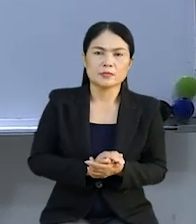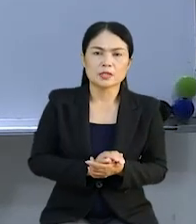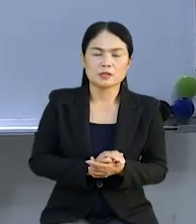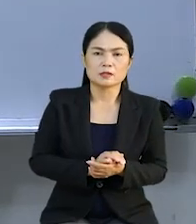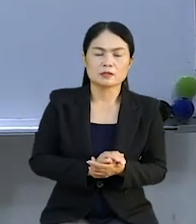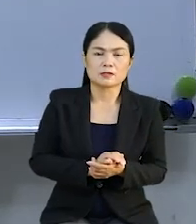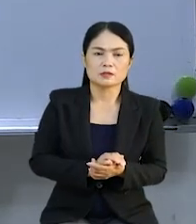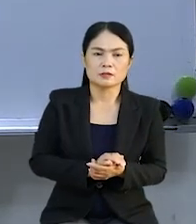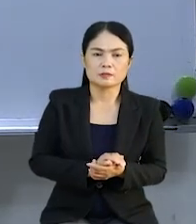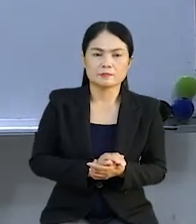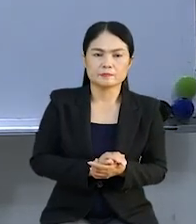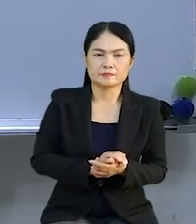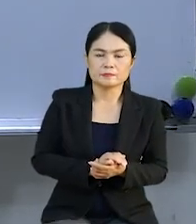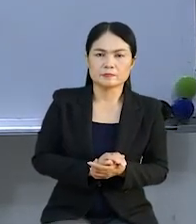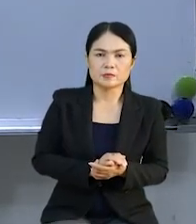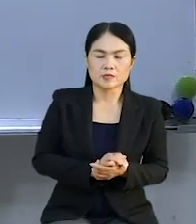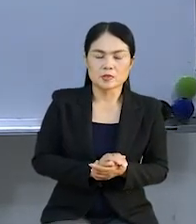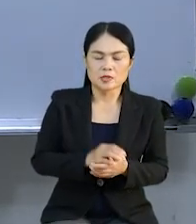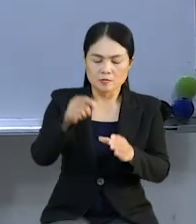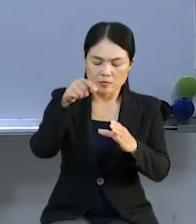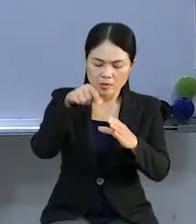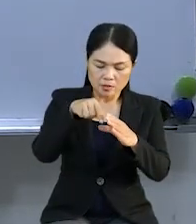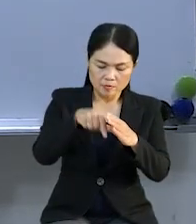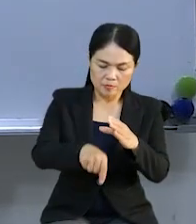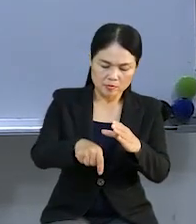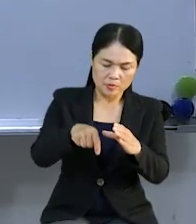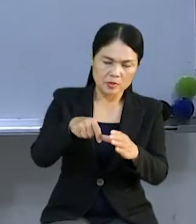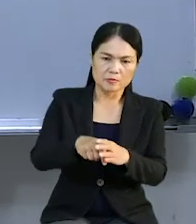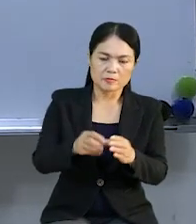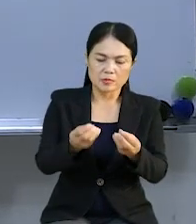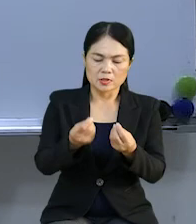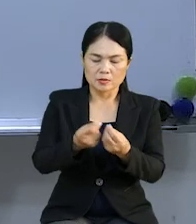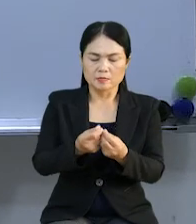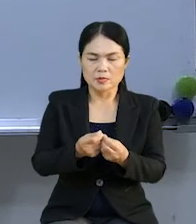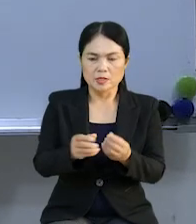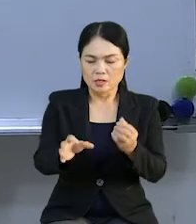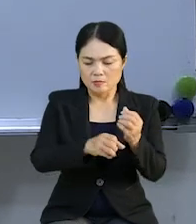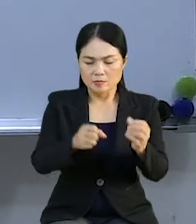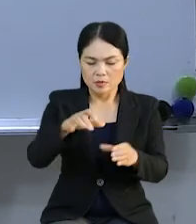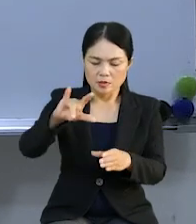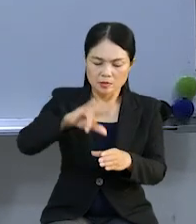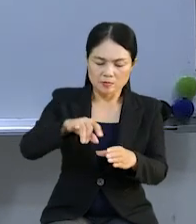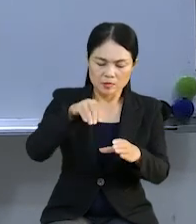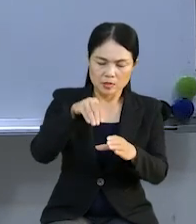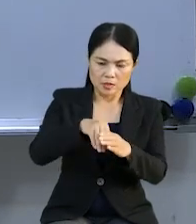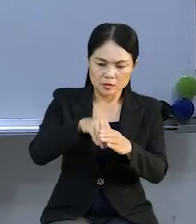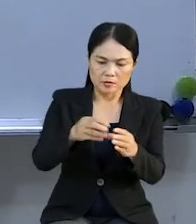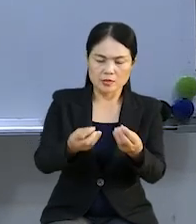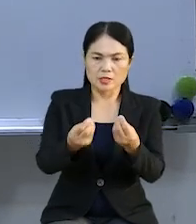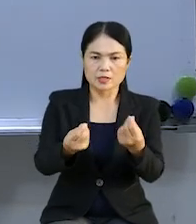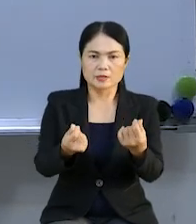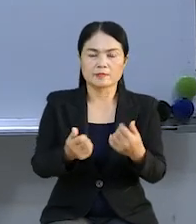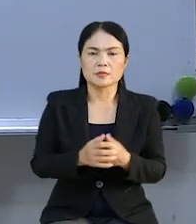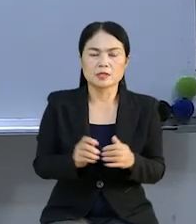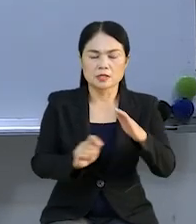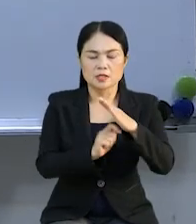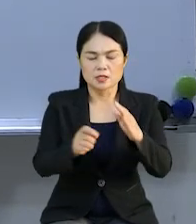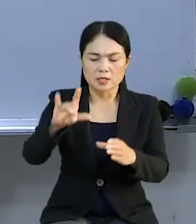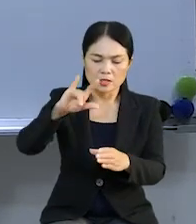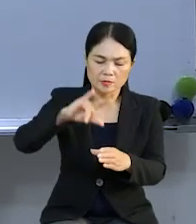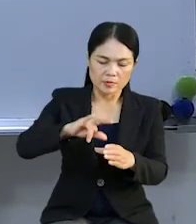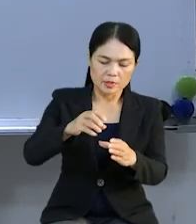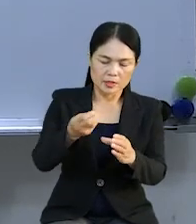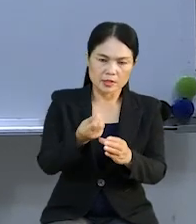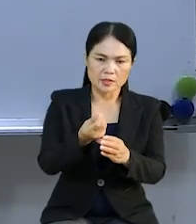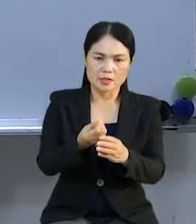คือกานะบกตุ่มลูกได้ดำใบยกเปล่งกาดปีขนมใดเมานะก็นะยกรายเปล่งกา